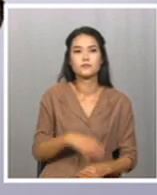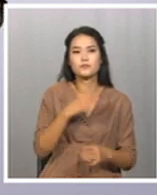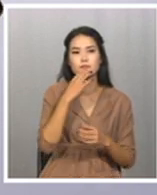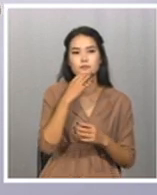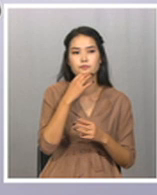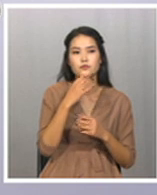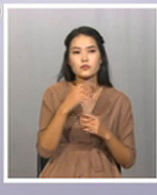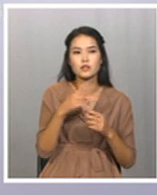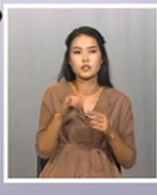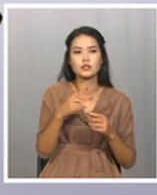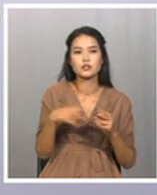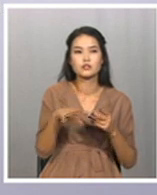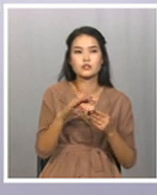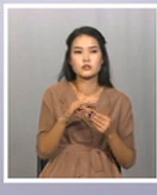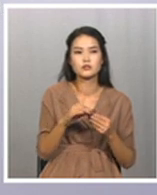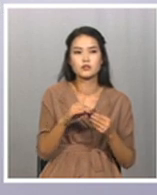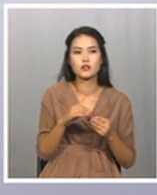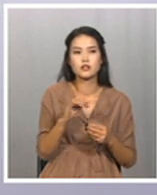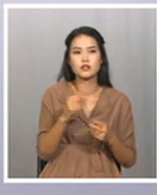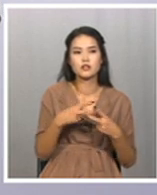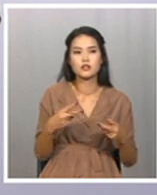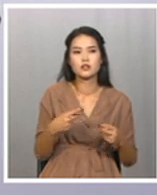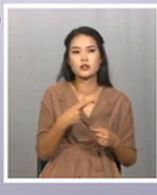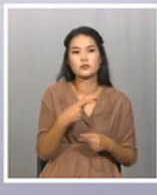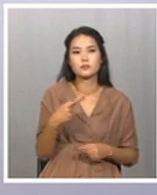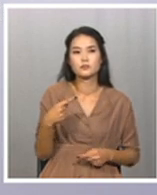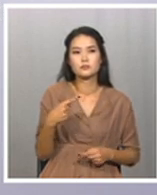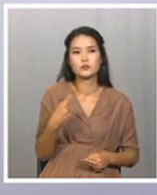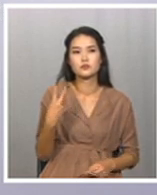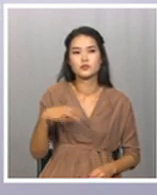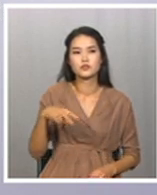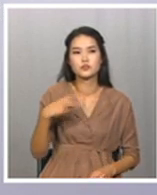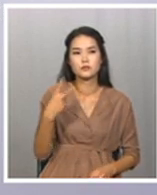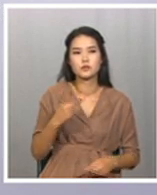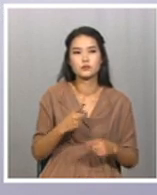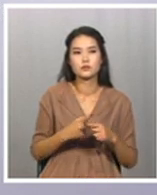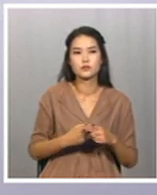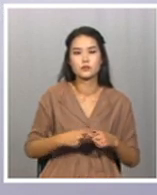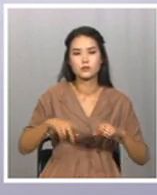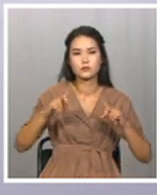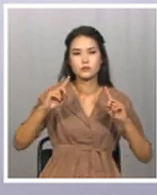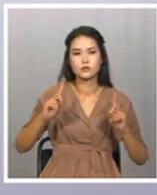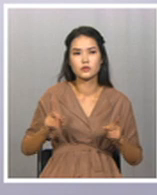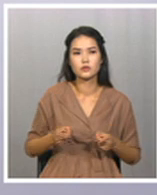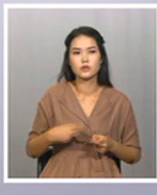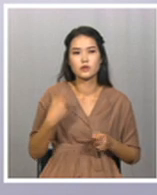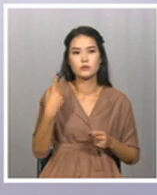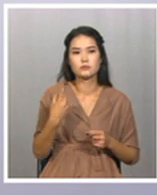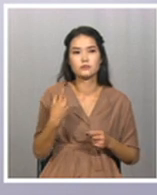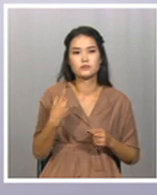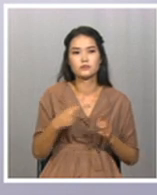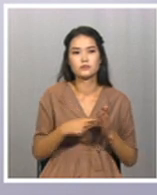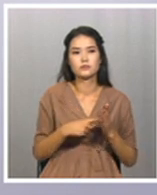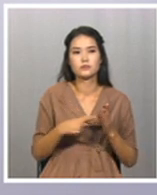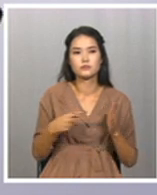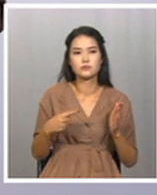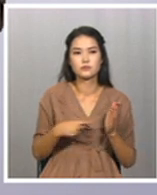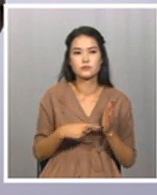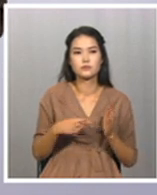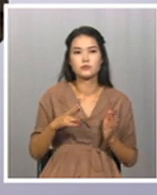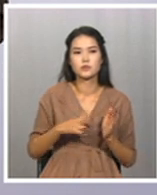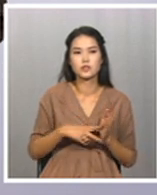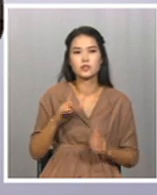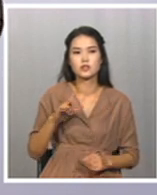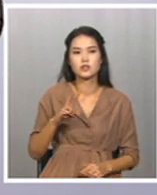теңдеуін жазайық. Y тең болады, минус 22 қосылған, жақшан ішінде